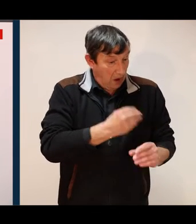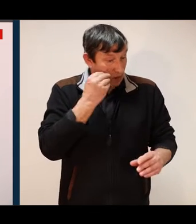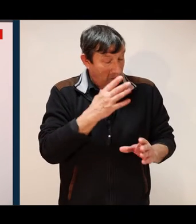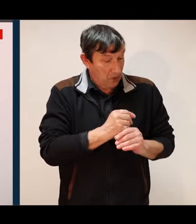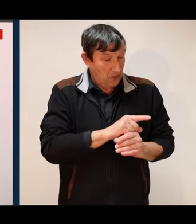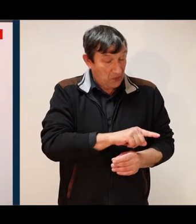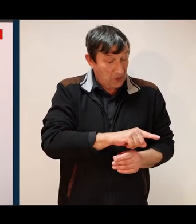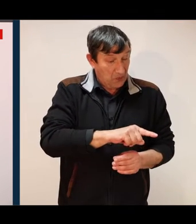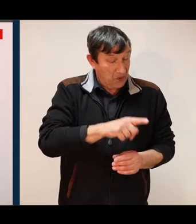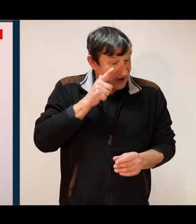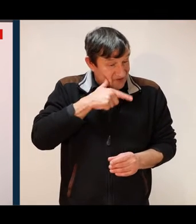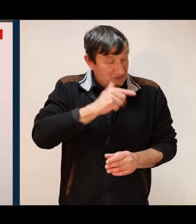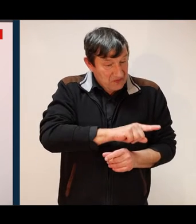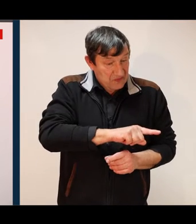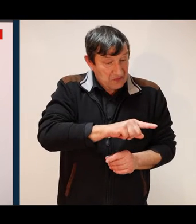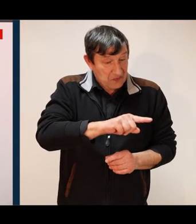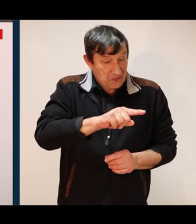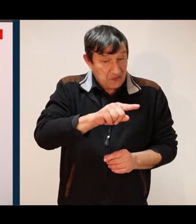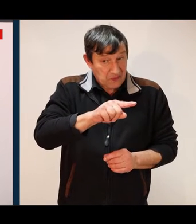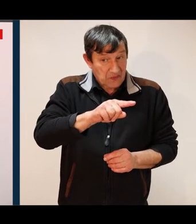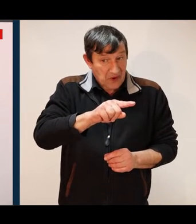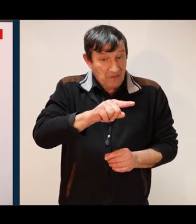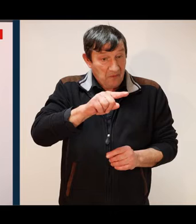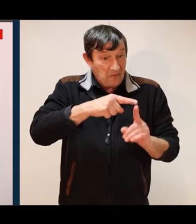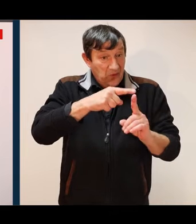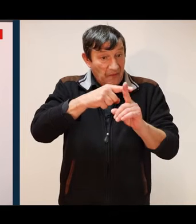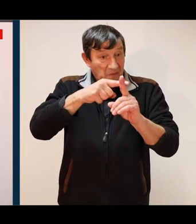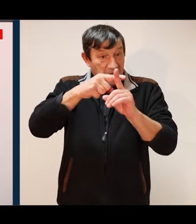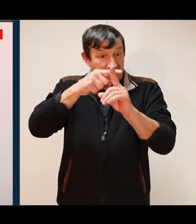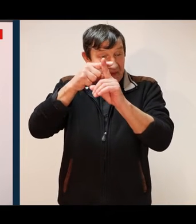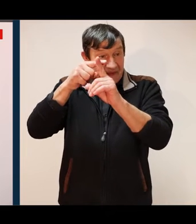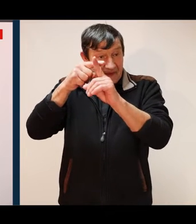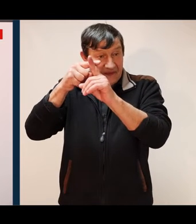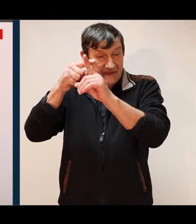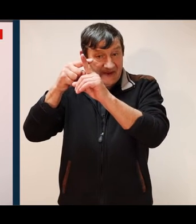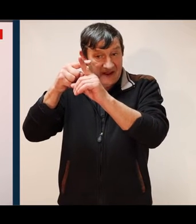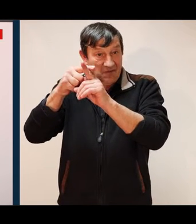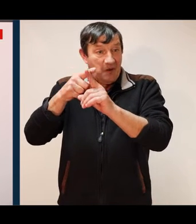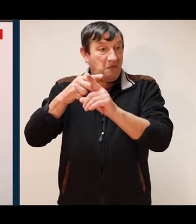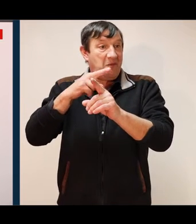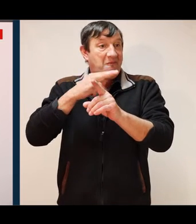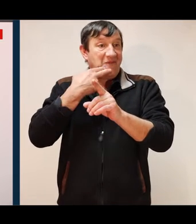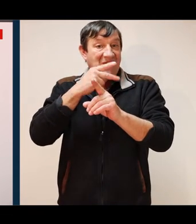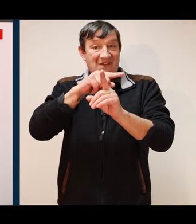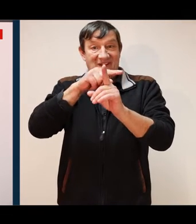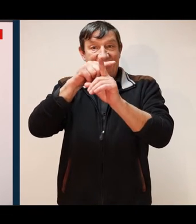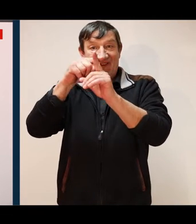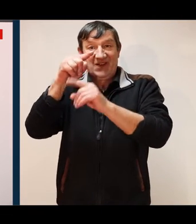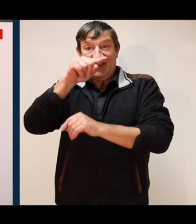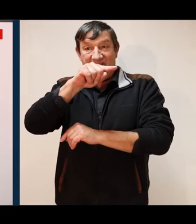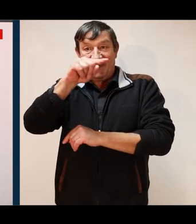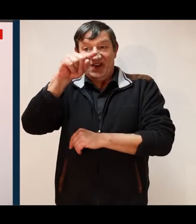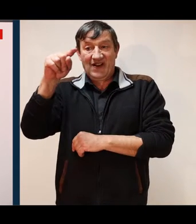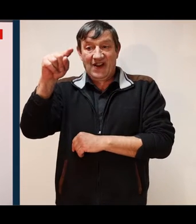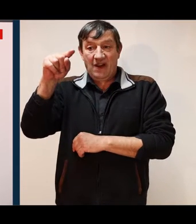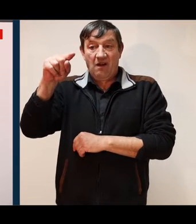où on a une zone d'effort. Et puis, évidemment, ça s'améliore. On se sent de plus en plus efficace. Et là, à un moment, on se